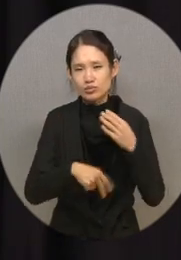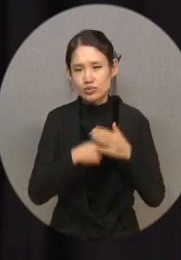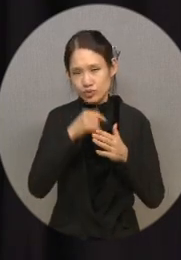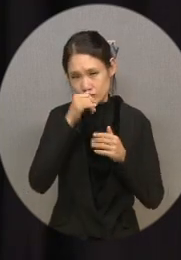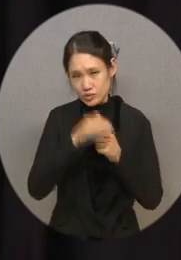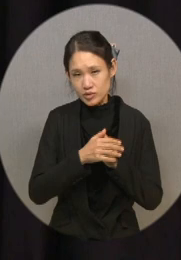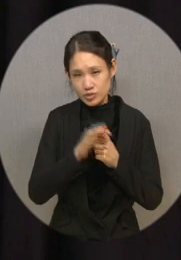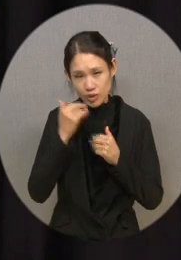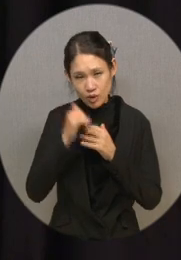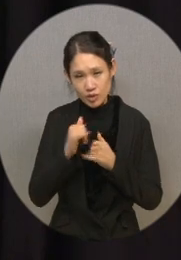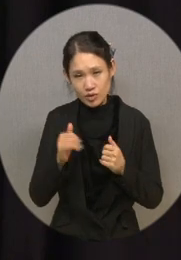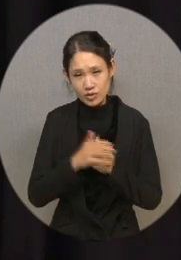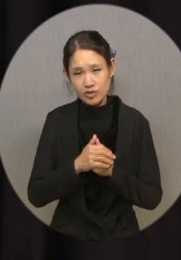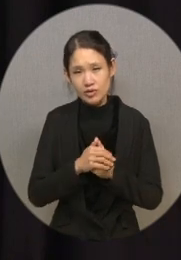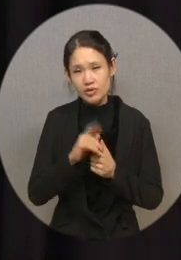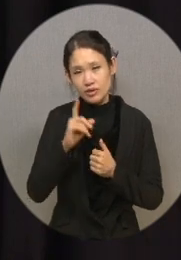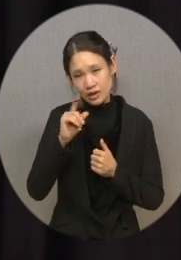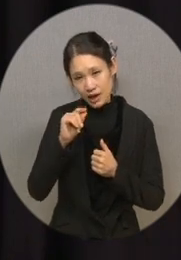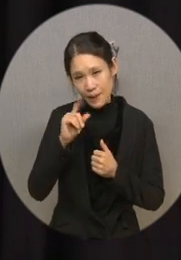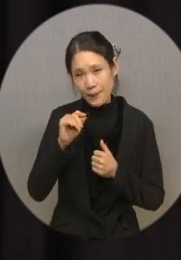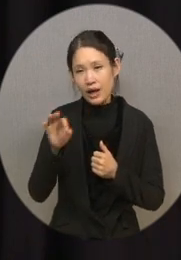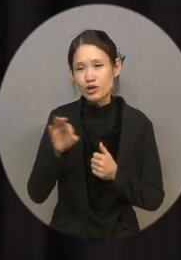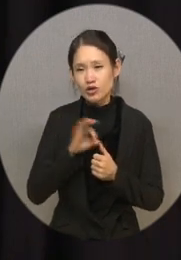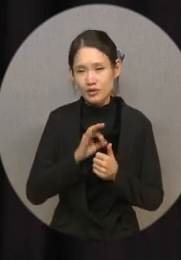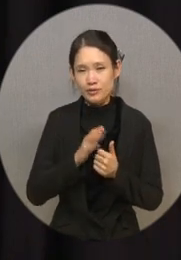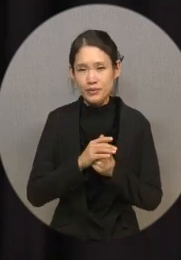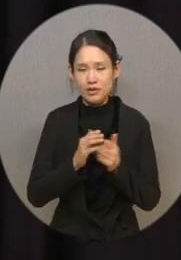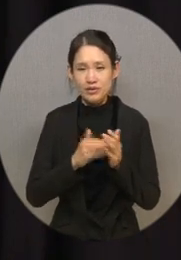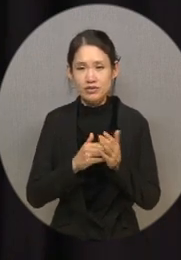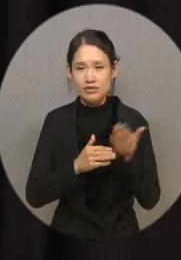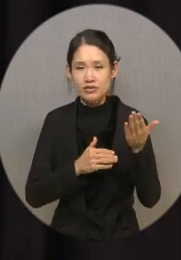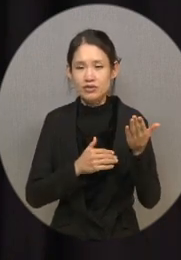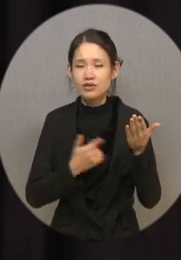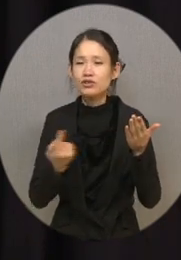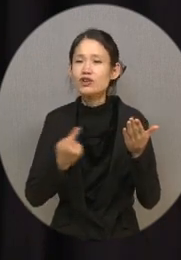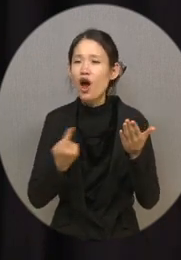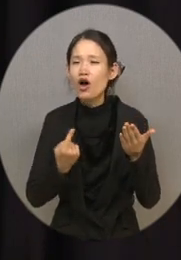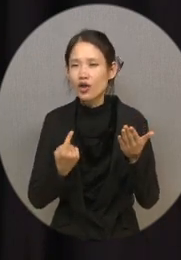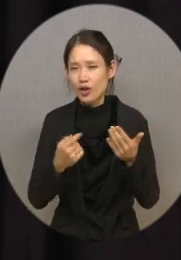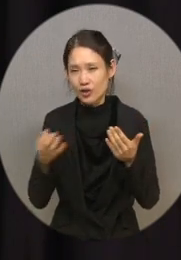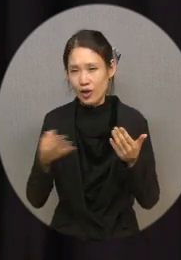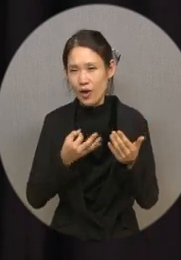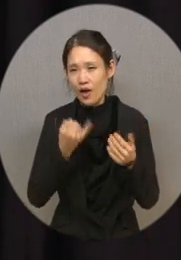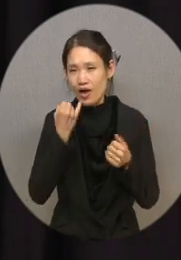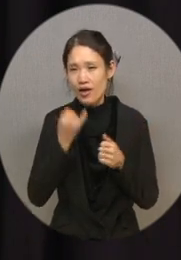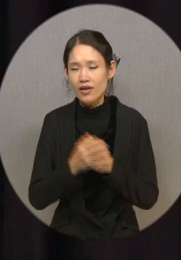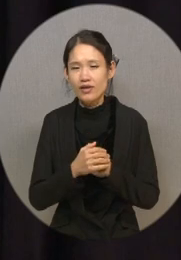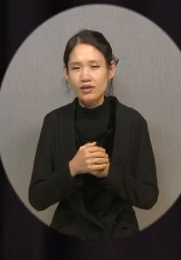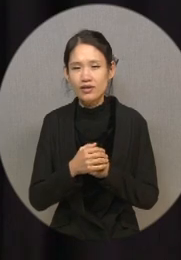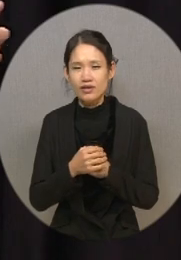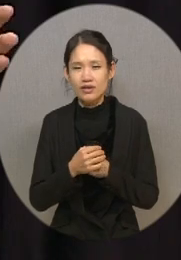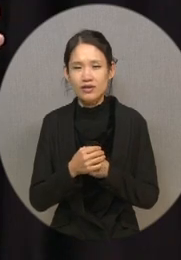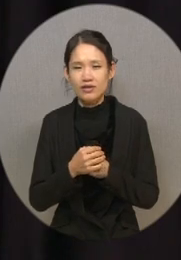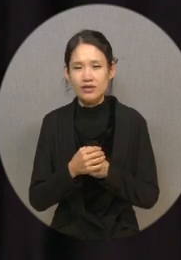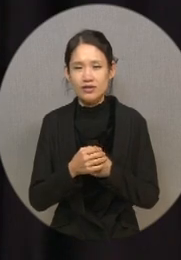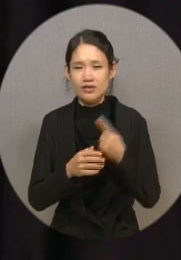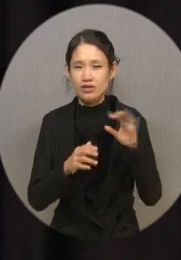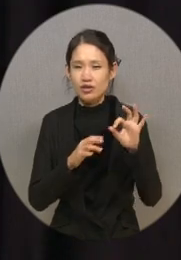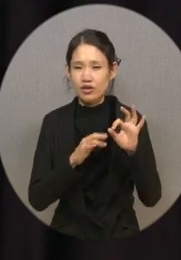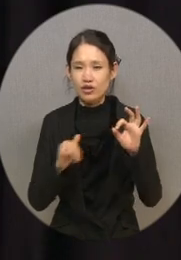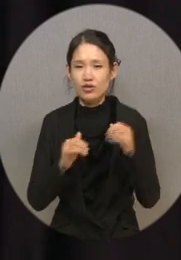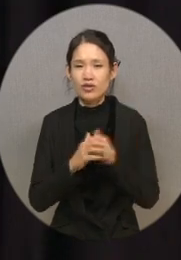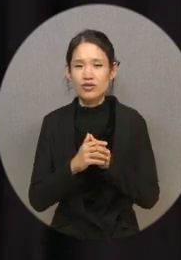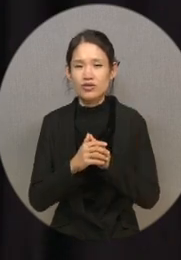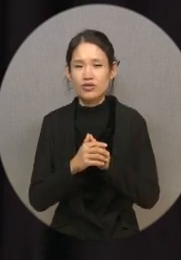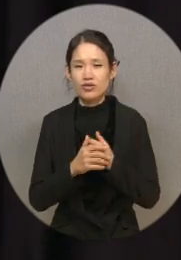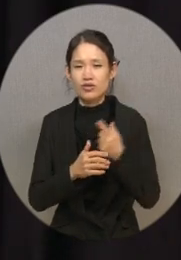내가 어른들한테는 만 원씩 받는데 니들은 천 원씩 내라. 그래서 애들이 한 열댓 명 됐어요.